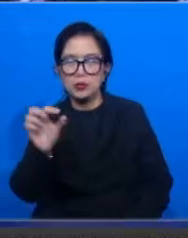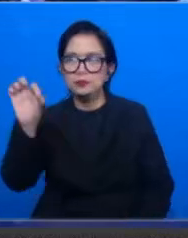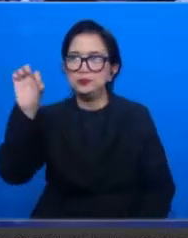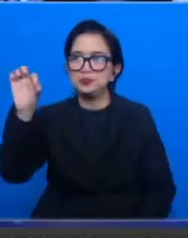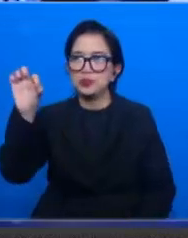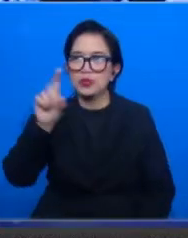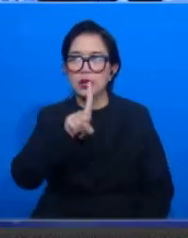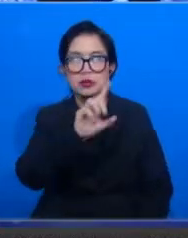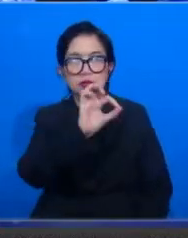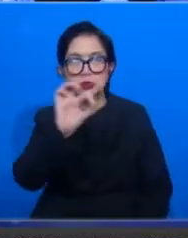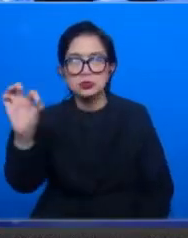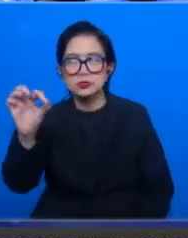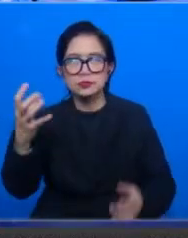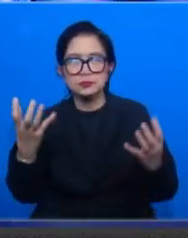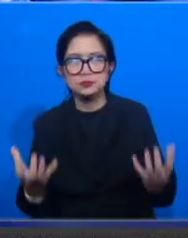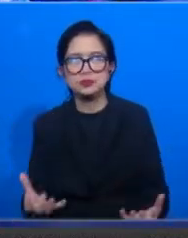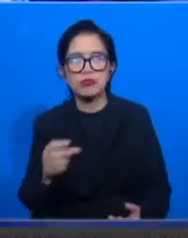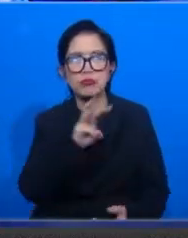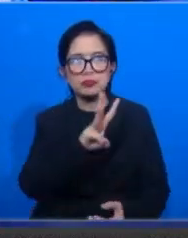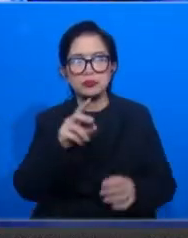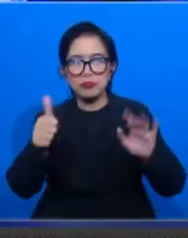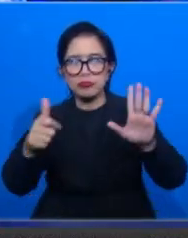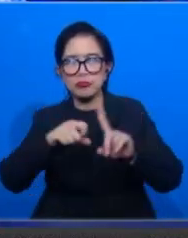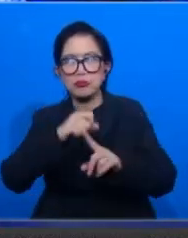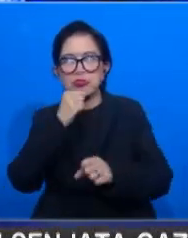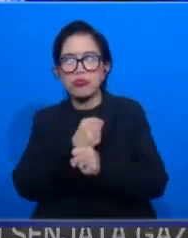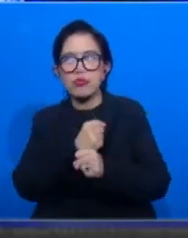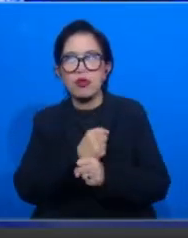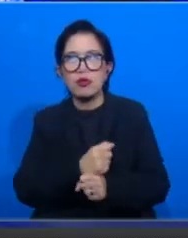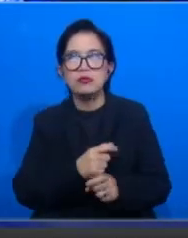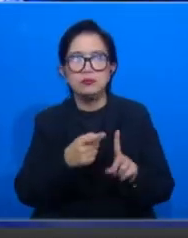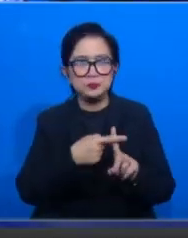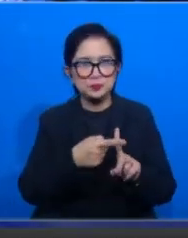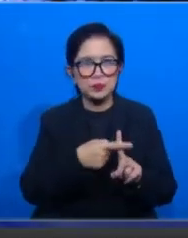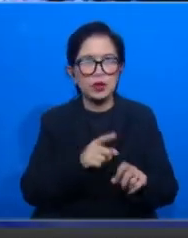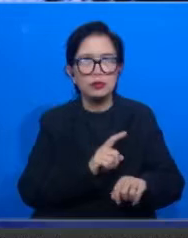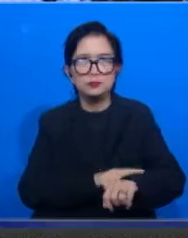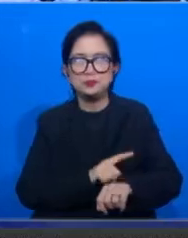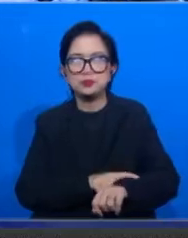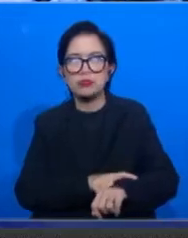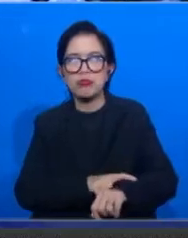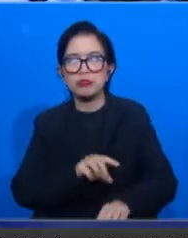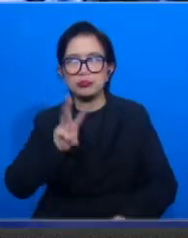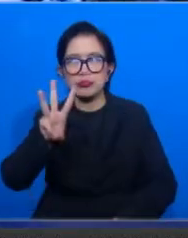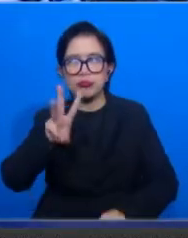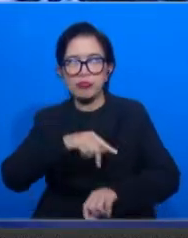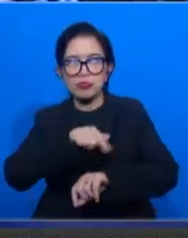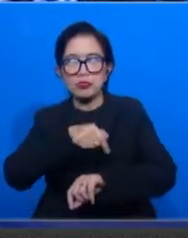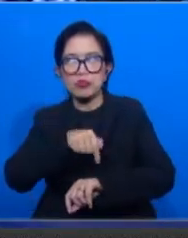Rp1000 ini mencapai 36 kg bahkan untuk menghitung uangnya dibutuhkan waktu hingga 3